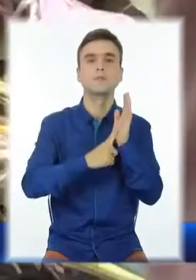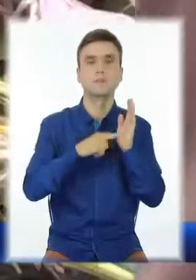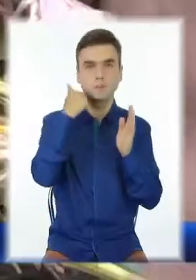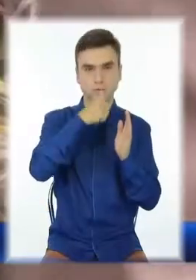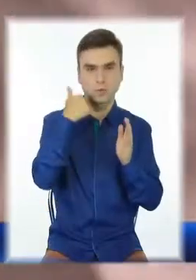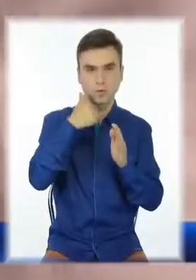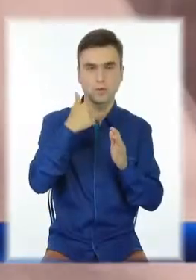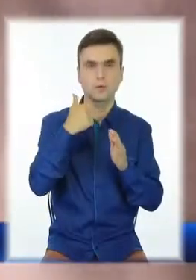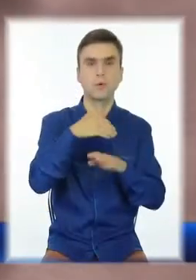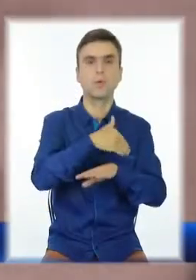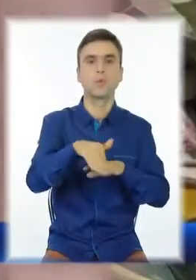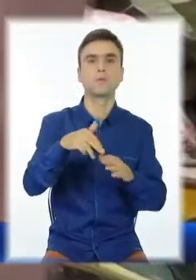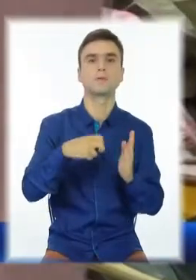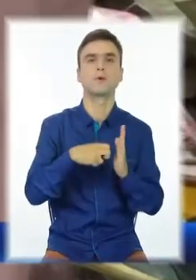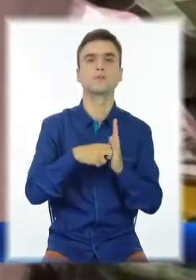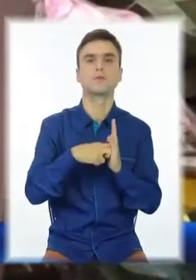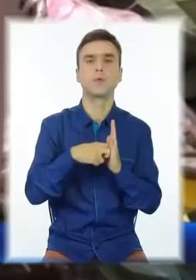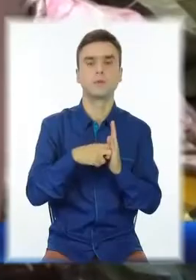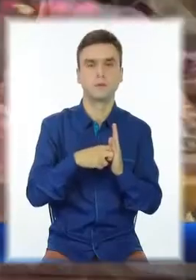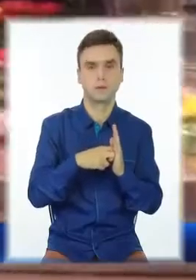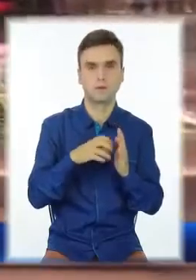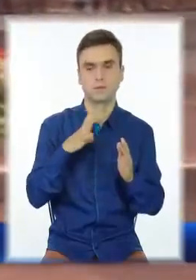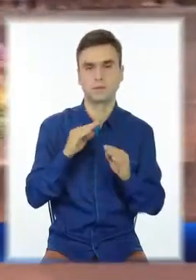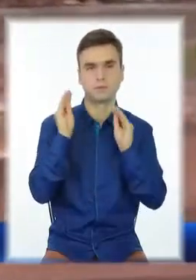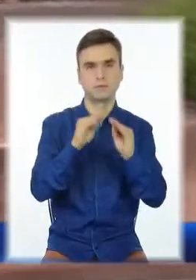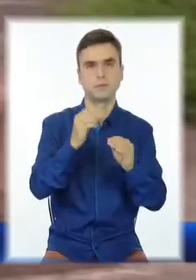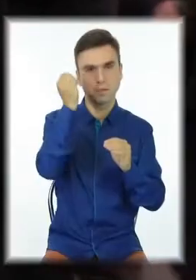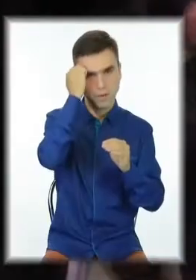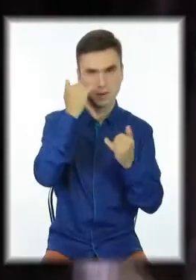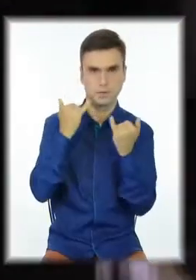на проспекті Поштовому встановили меморіал на його честь.